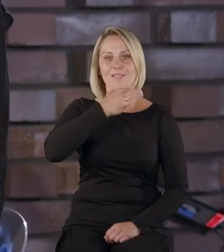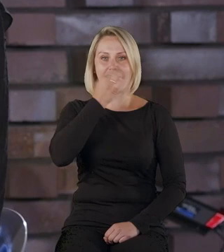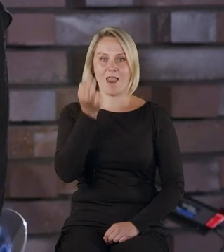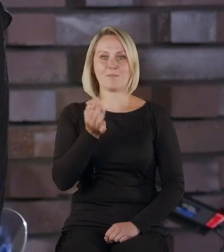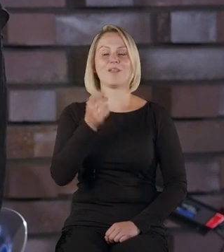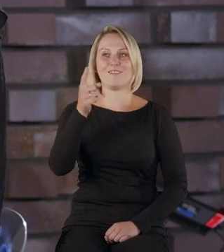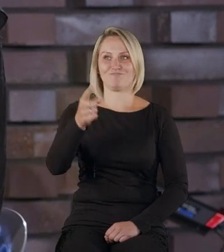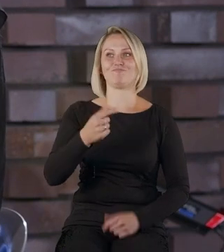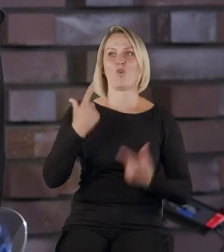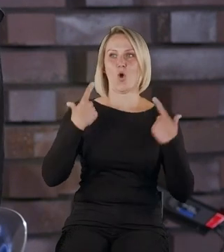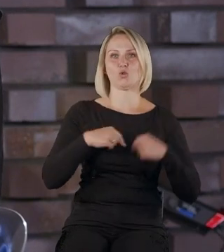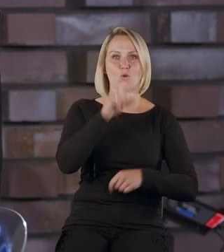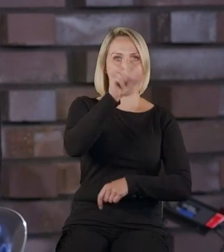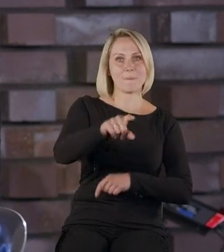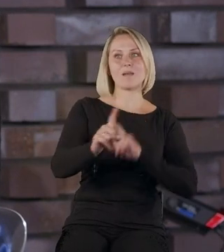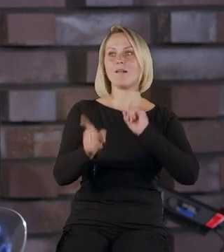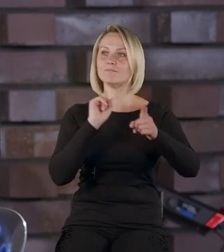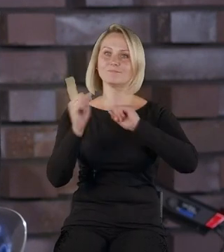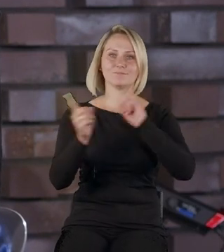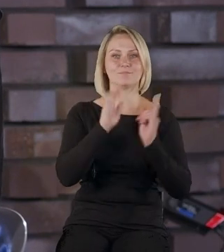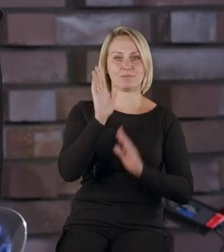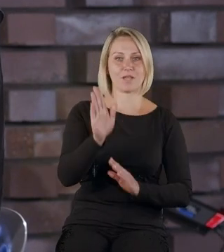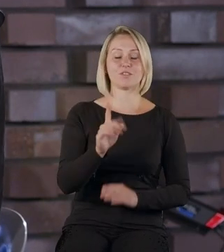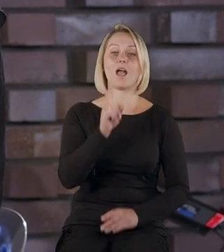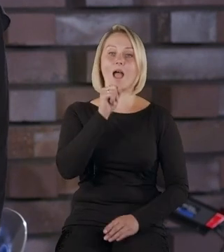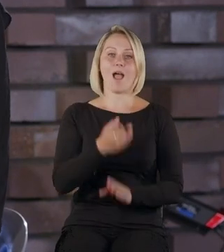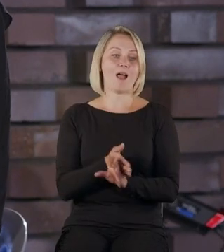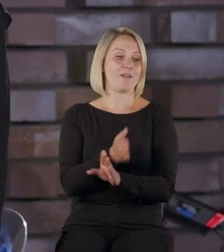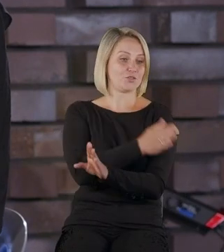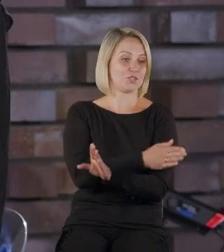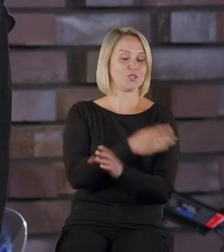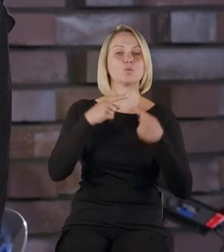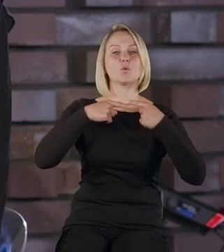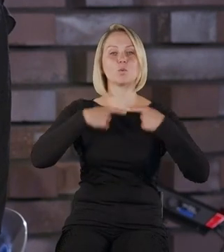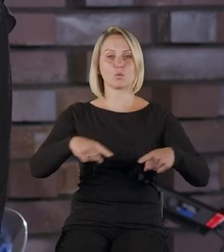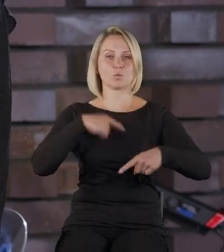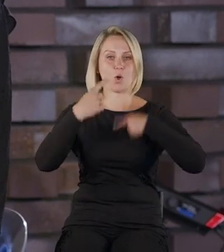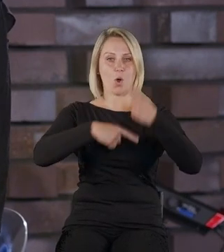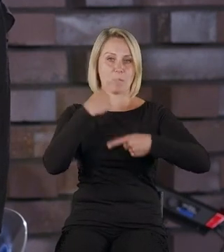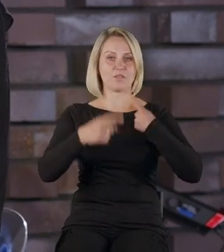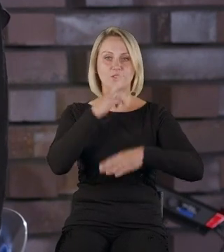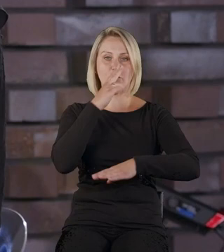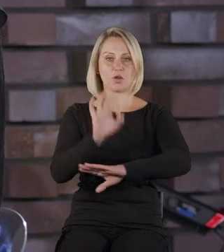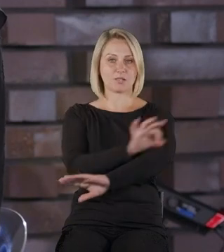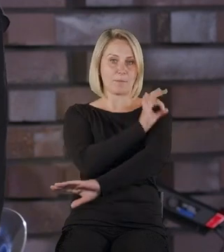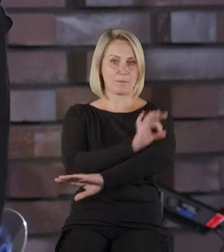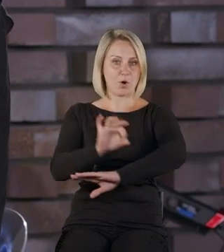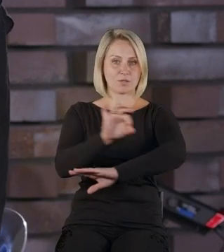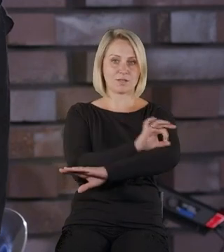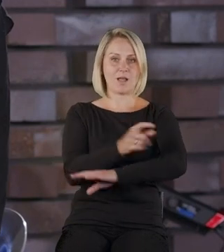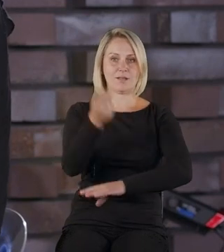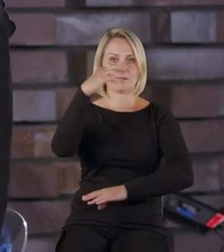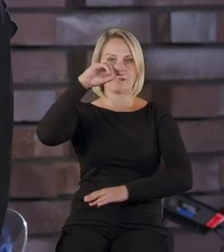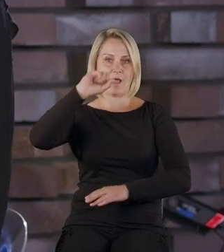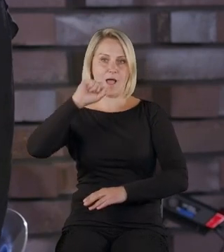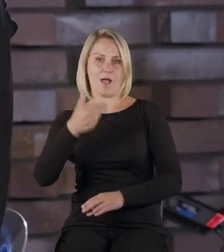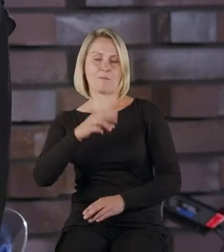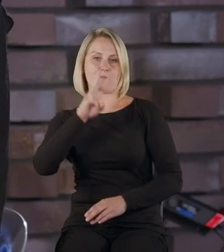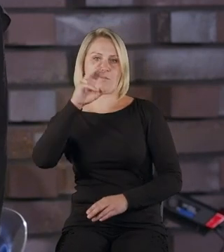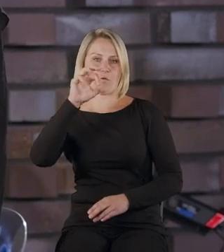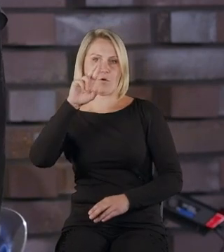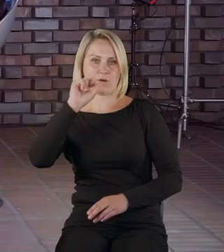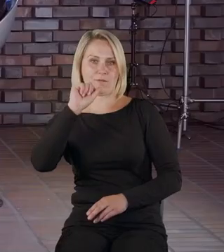od studentów. Zanim jednak do tego przejdziemy, chcielibyśmy Wam krótko opowiedzieć o projekcie Dreamwalker Around the World in 80